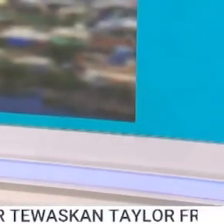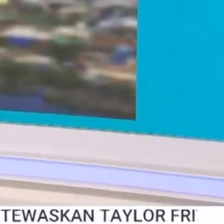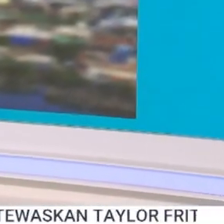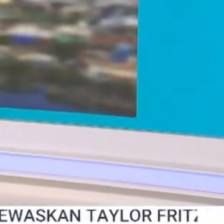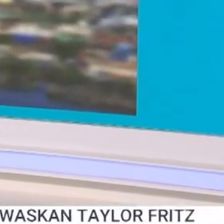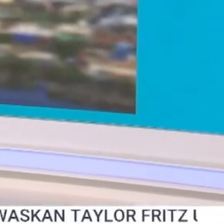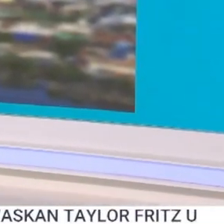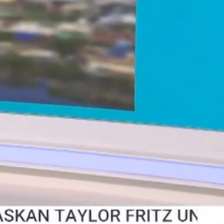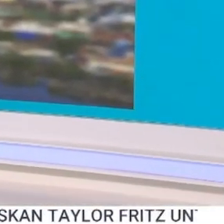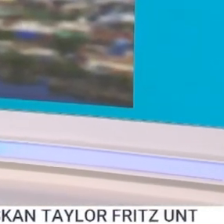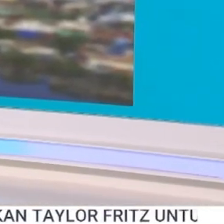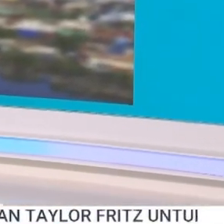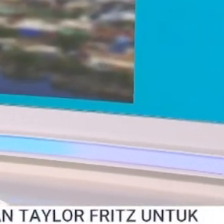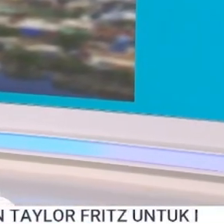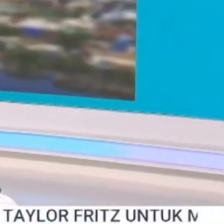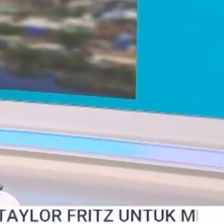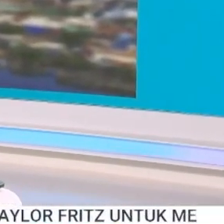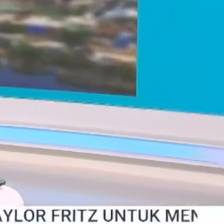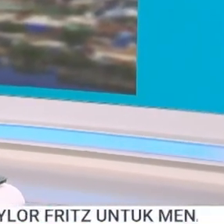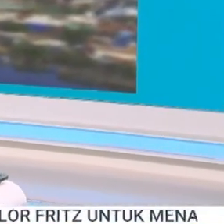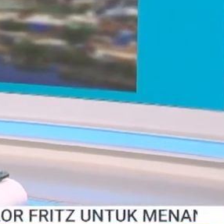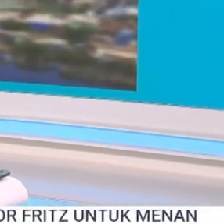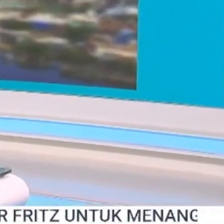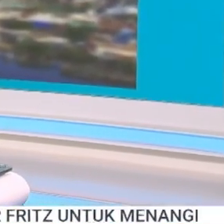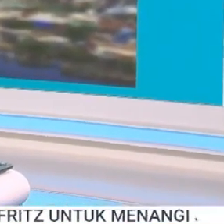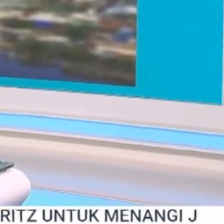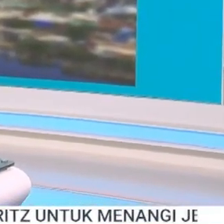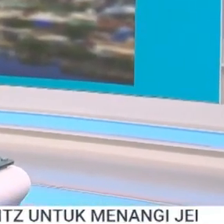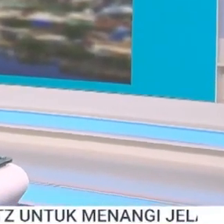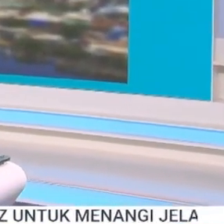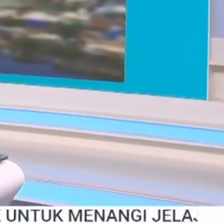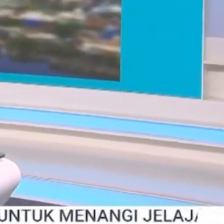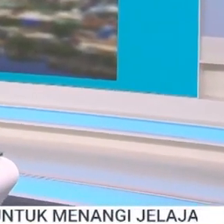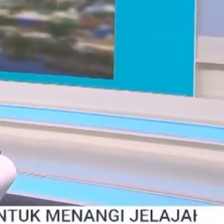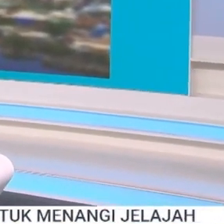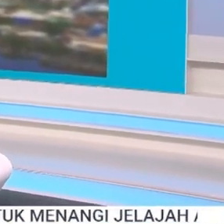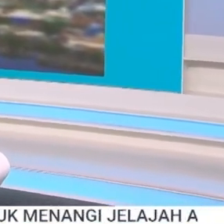Palestin pasti merdeka. Assalamualaikum. Terima kasih, Fatin.